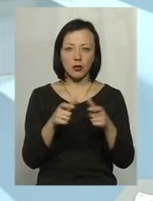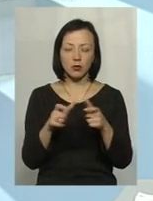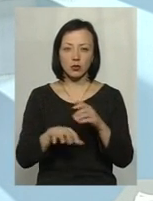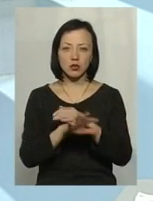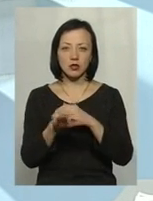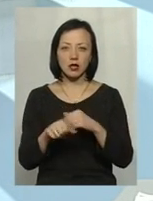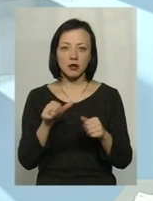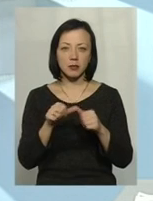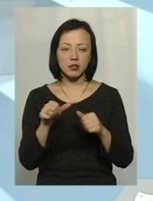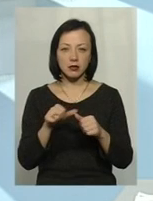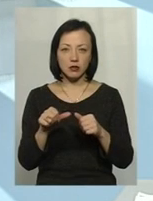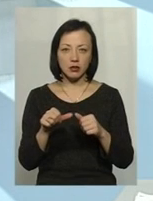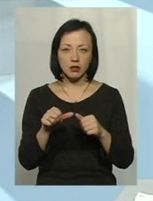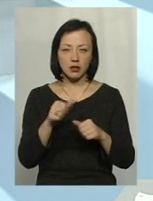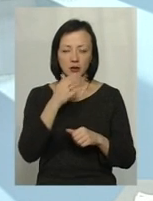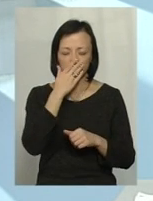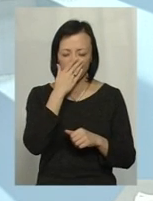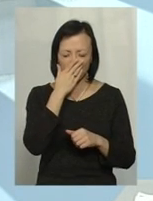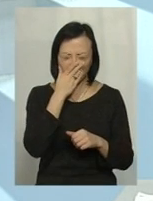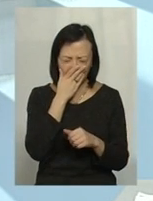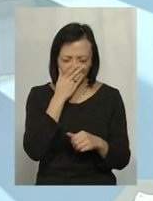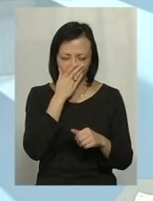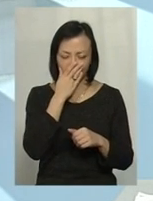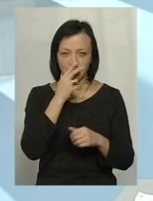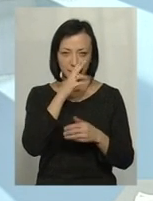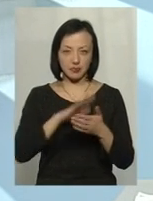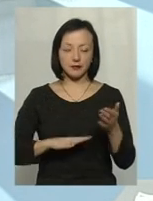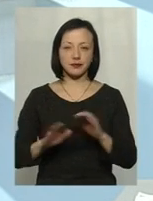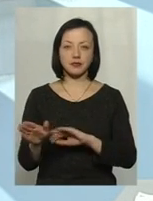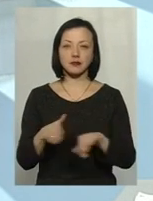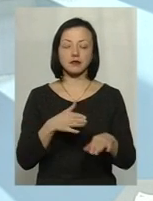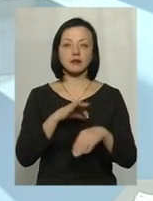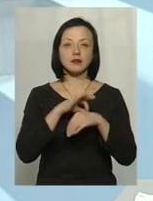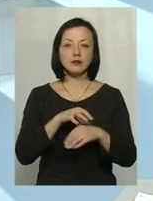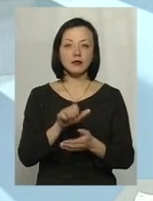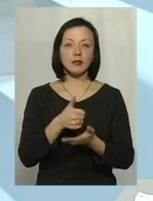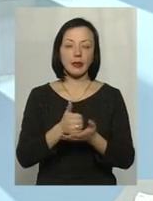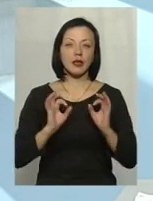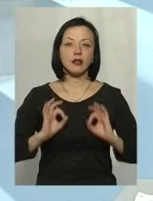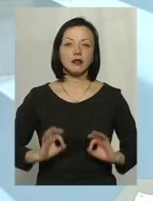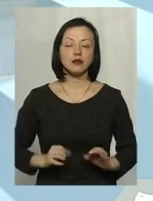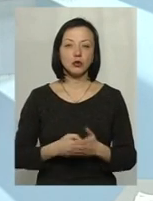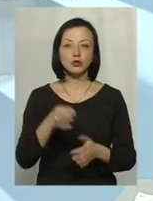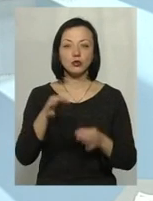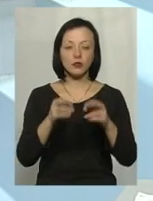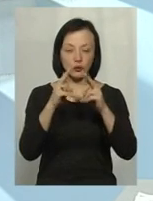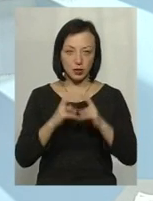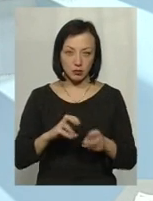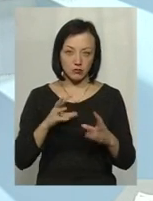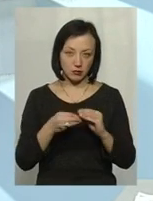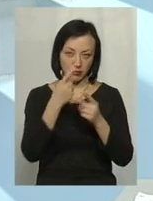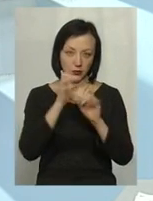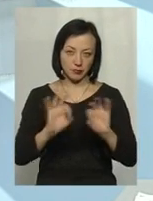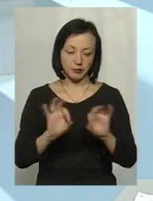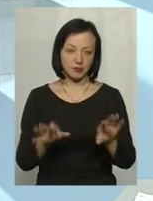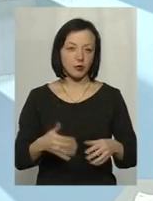розкрадання паливно-мастильних матеріалів, проводить Генеральна прокуратура досудове розслідування. Я думаю, по результатах ми проінформуємо. У